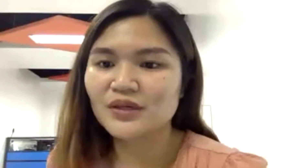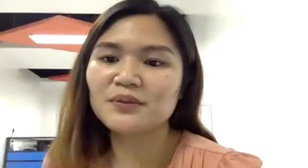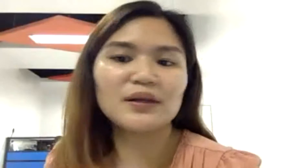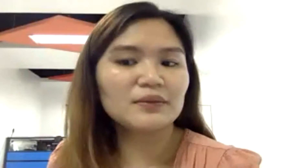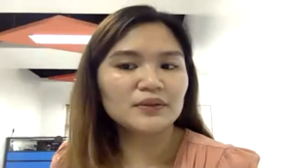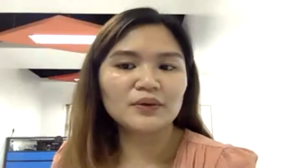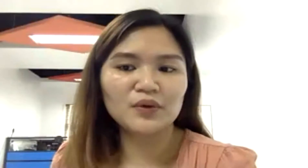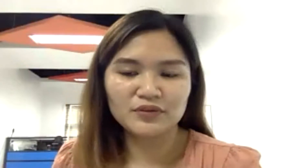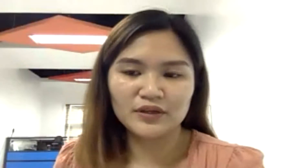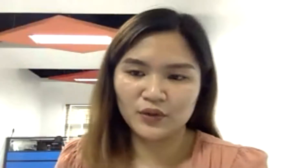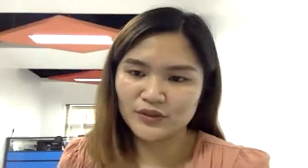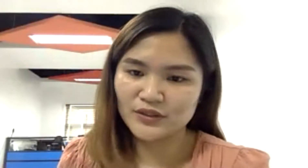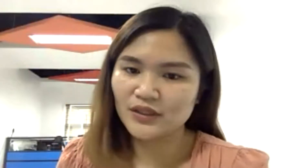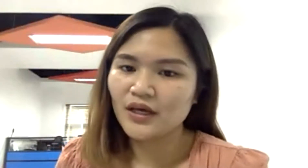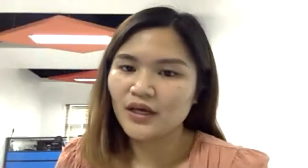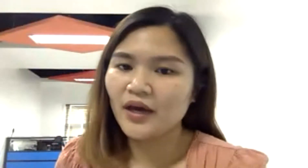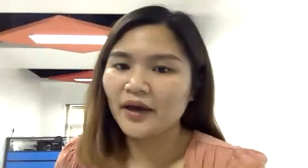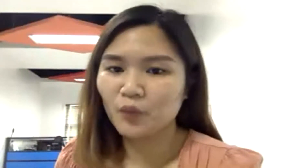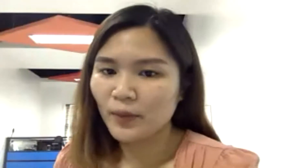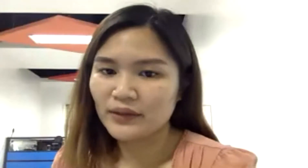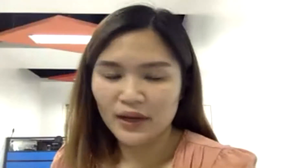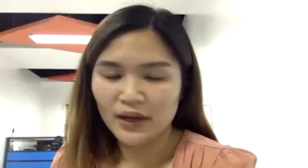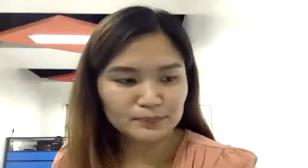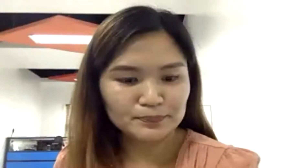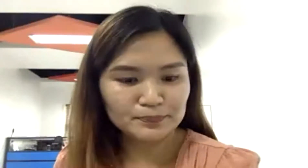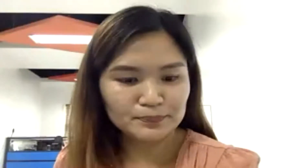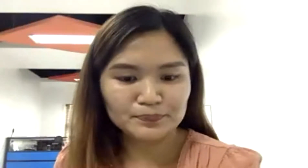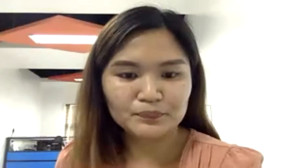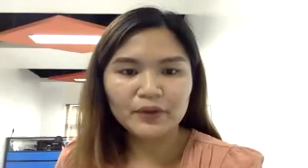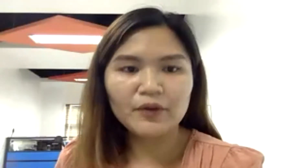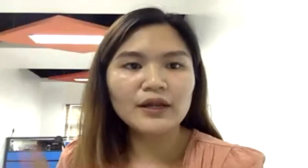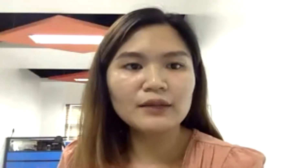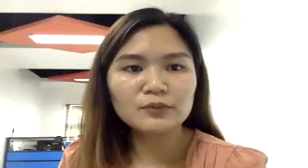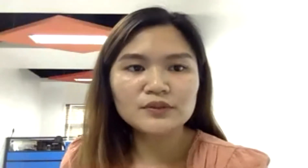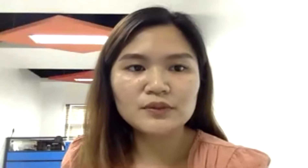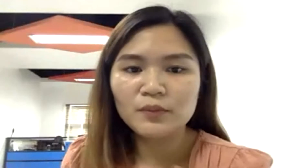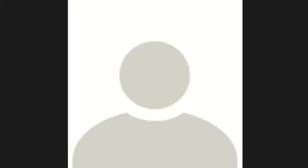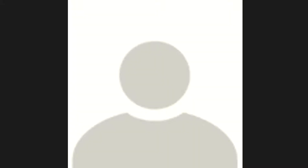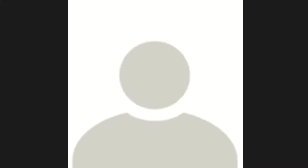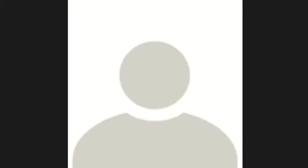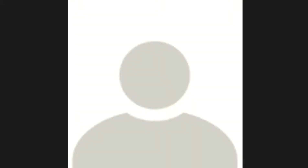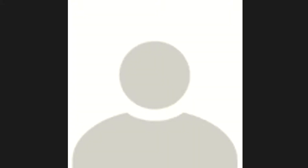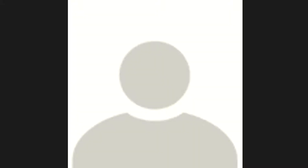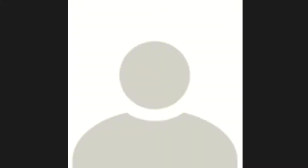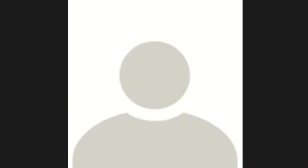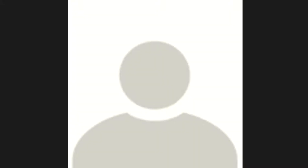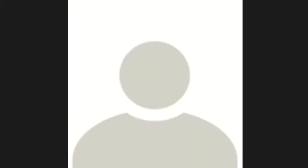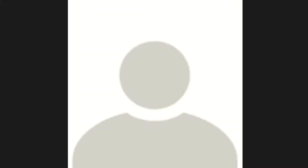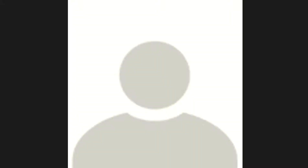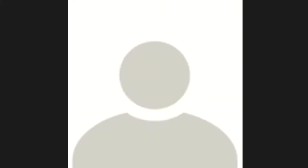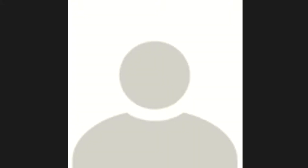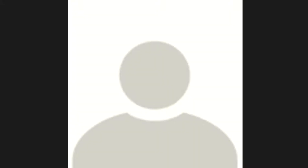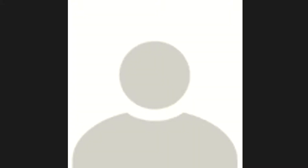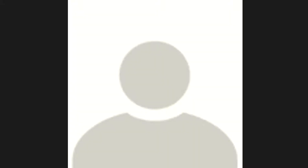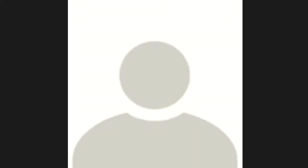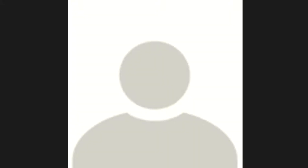ba ang laman ng offline kiosk and mobile app. Ayun, Pero ang alam ko po sa mobile app is Hi, Kay. Ayan na si